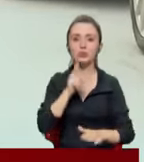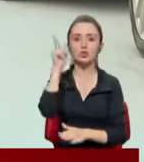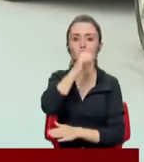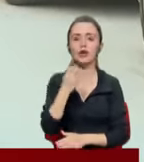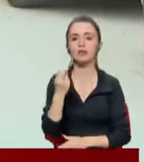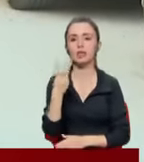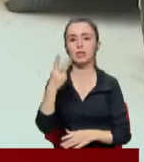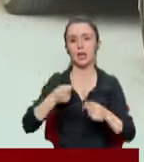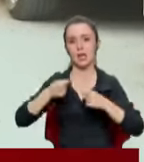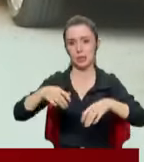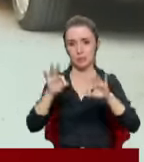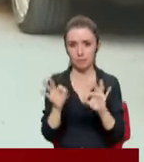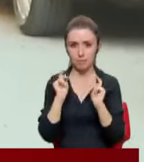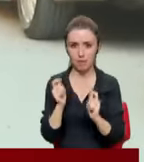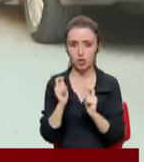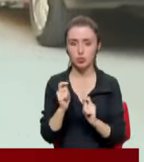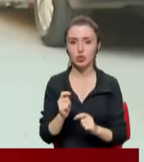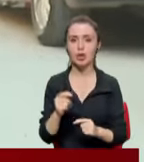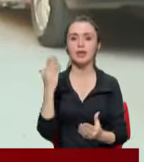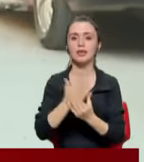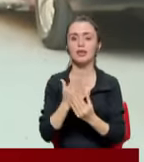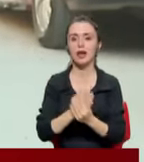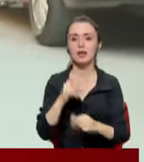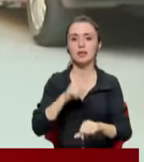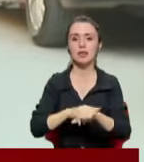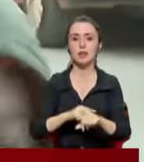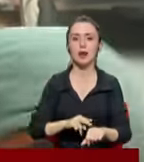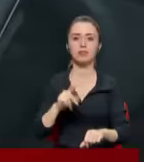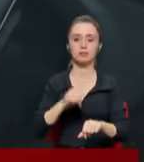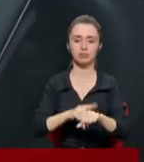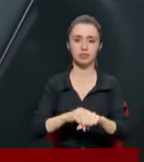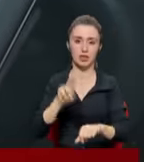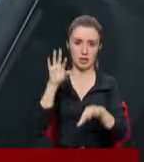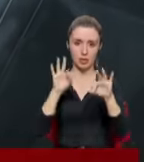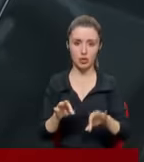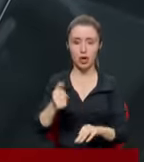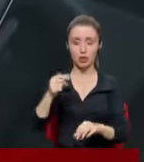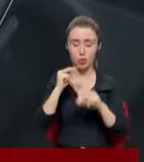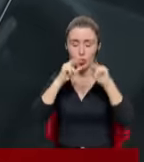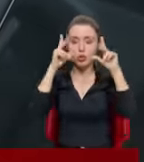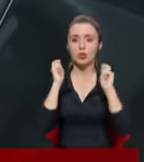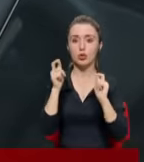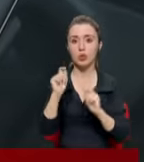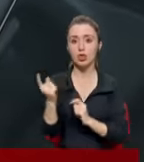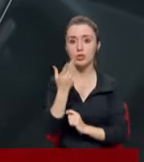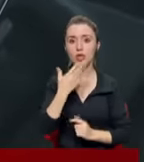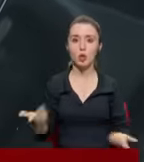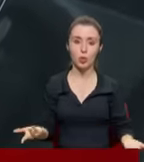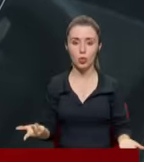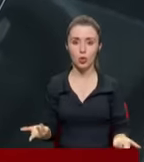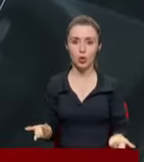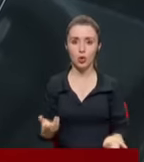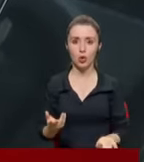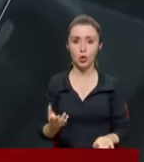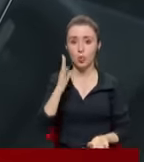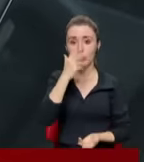ikili eğitim görmek zorunda ders Zilleri artık Sabah 7'de çalıyor 6da kalkıyor zor Yapacak bir şey yok çocuğa y